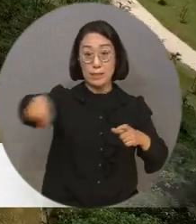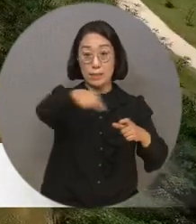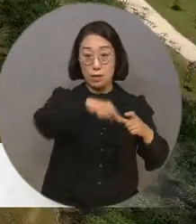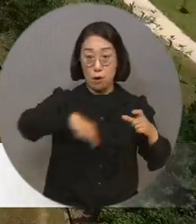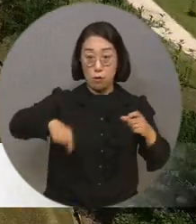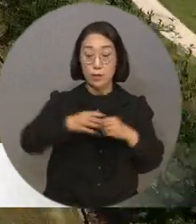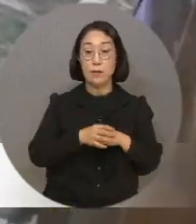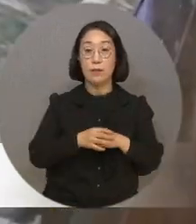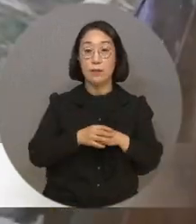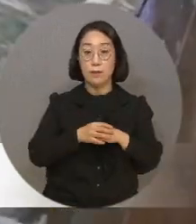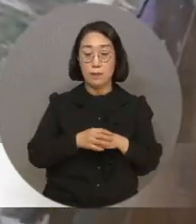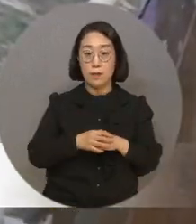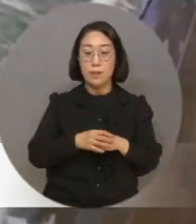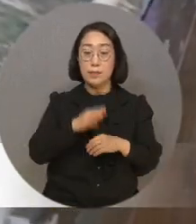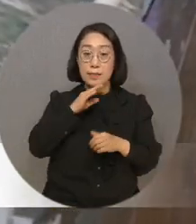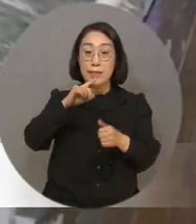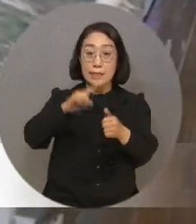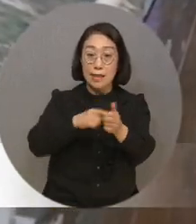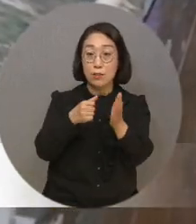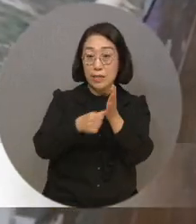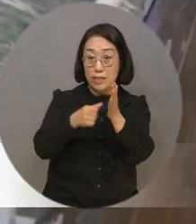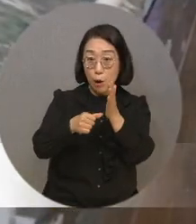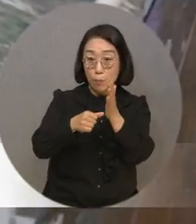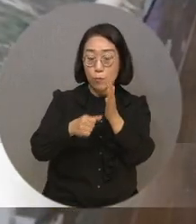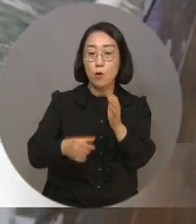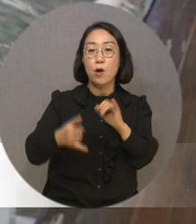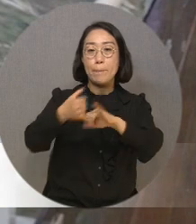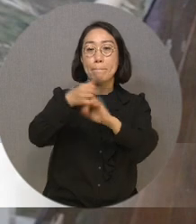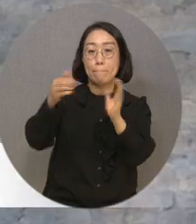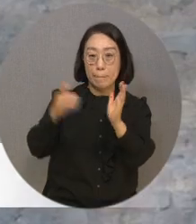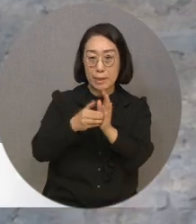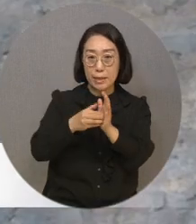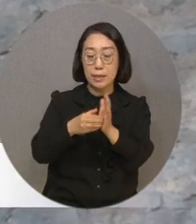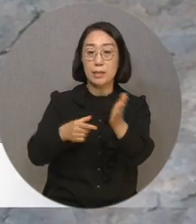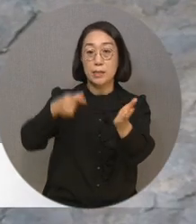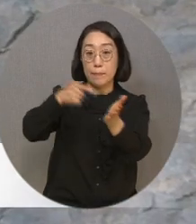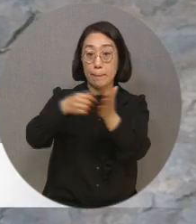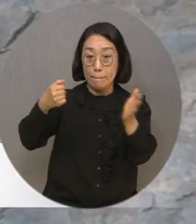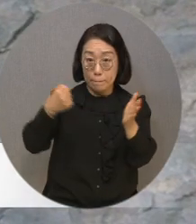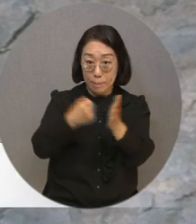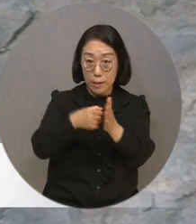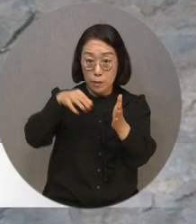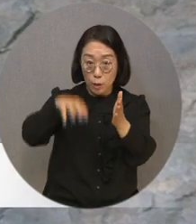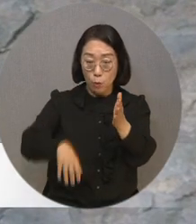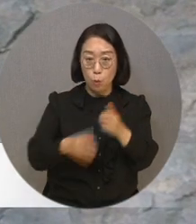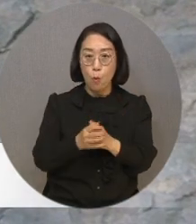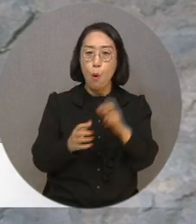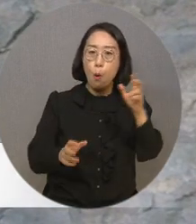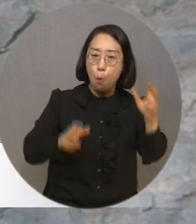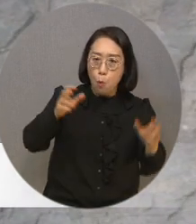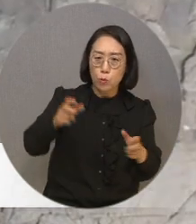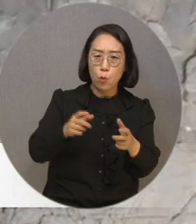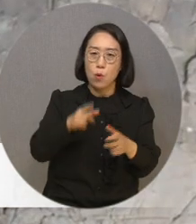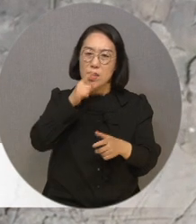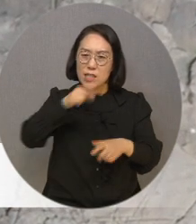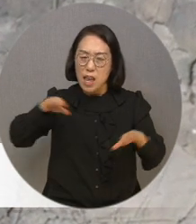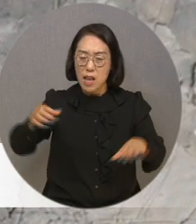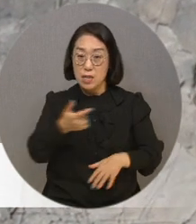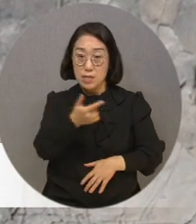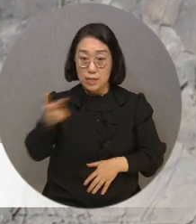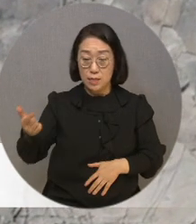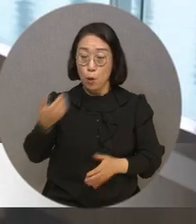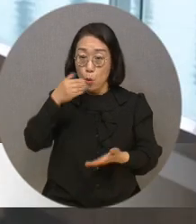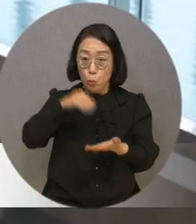공룡 화석지는 천연기념물 394호로 지정되어 있으며 익룡, 공룡, 세발자국 화석이 한